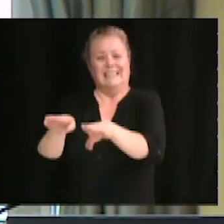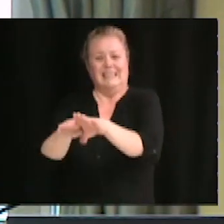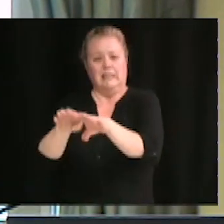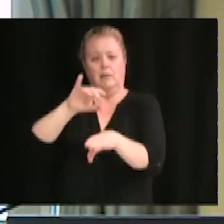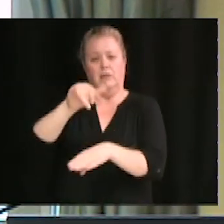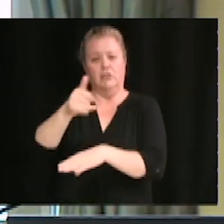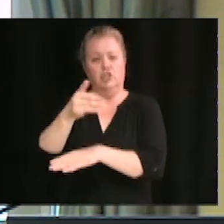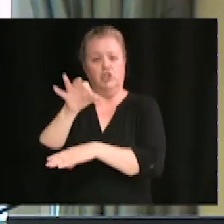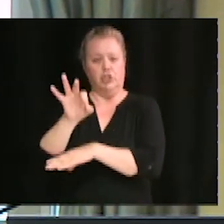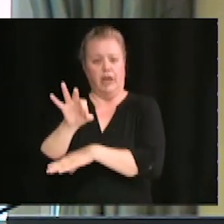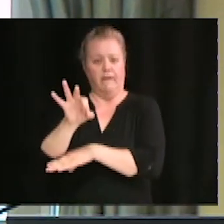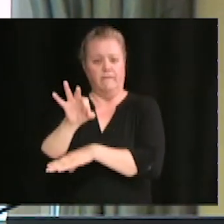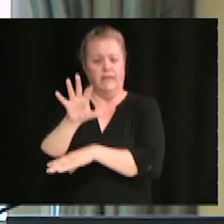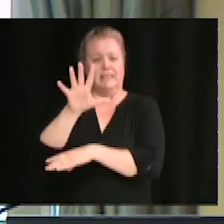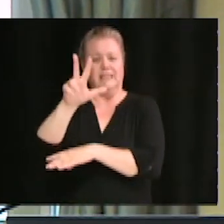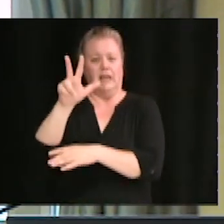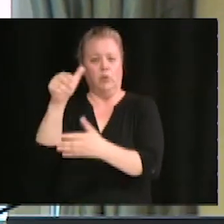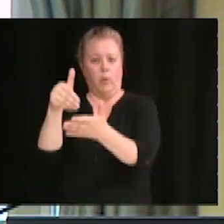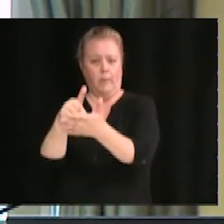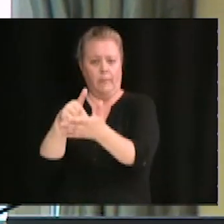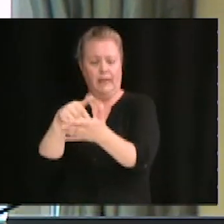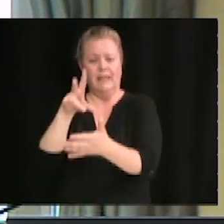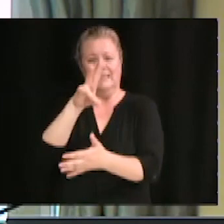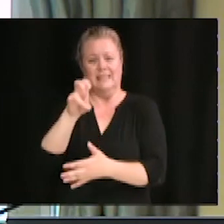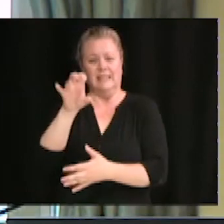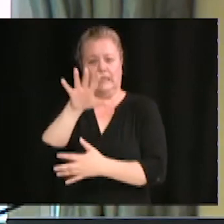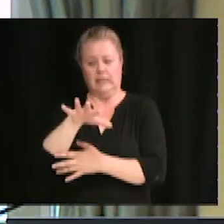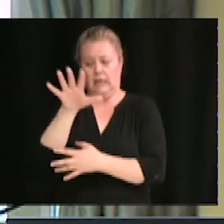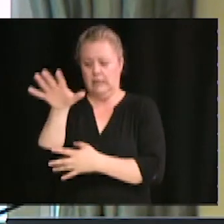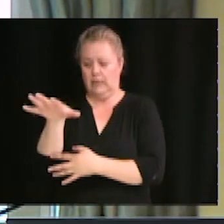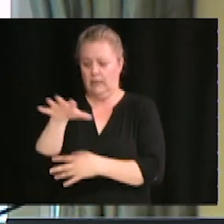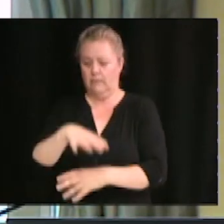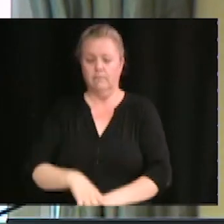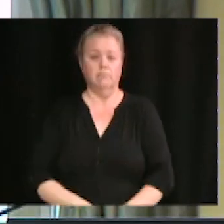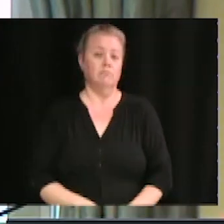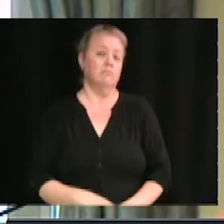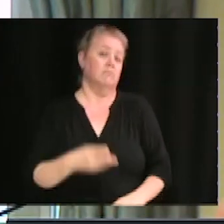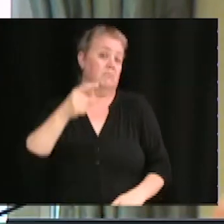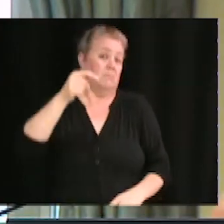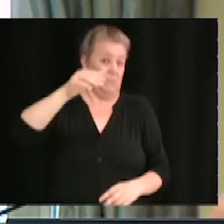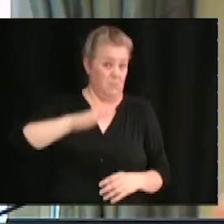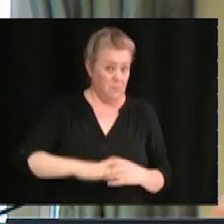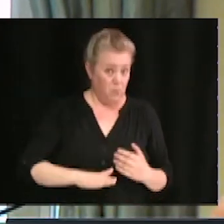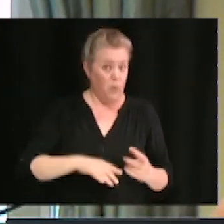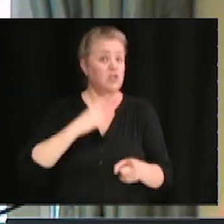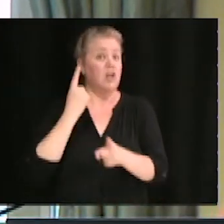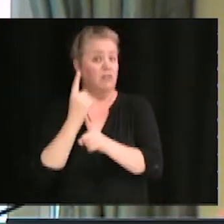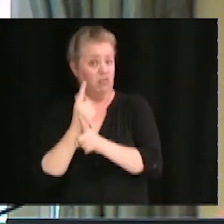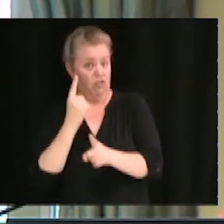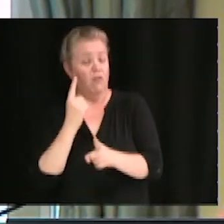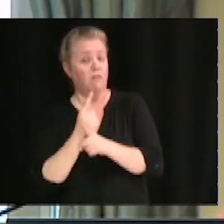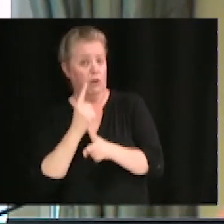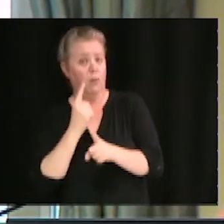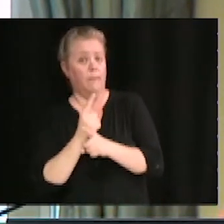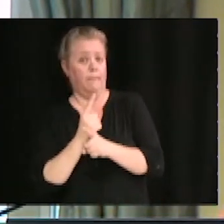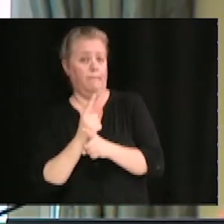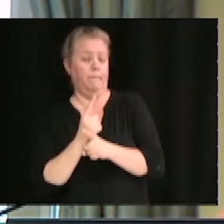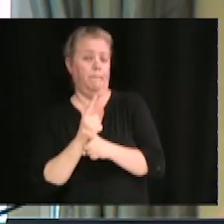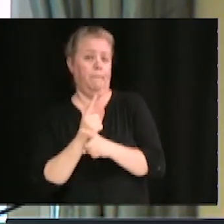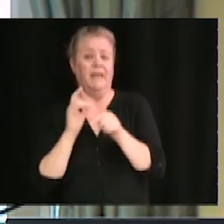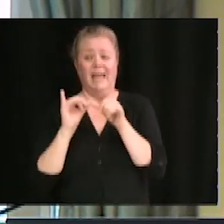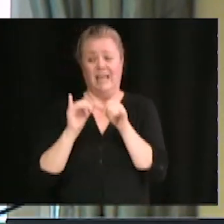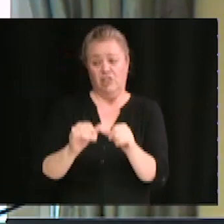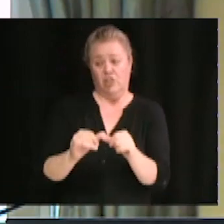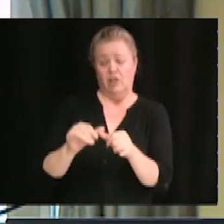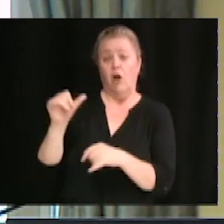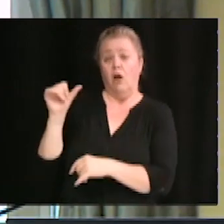53 755. Alors, la plus basse soumission étant conforme, l'ingénieur Antoine